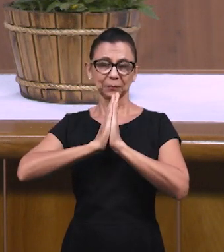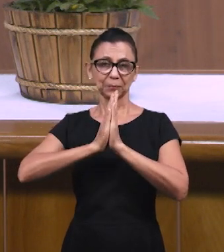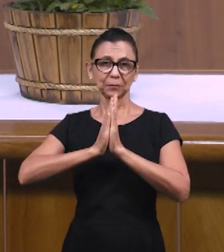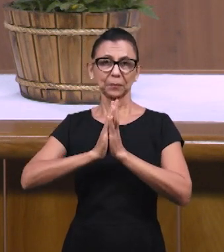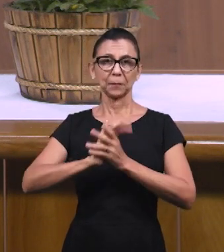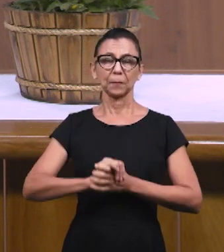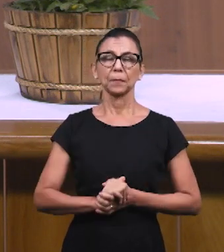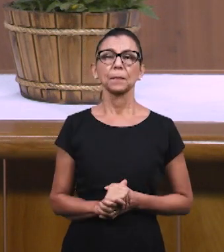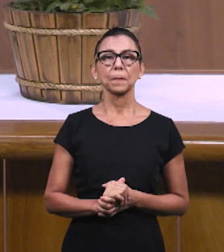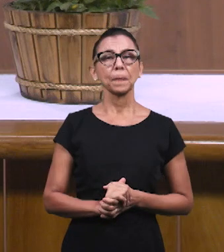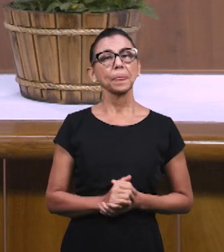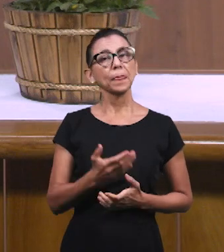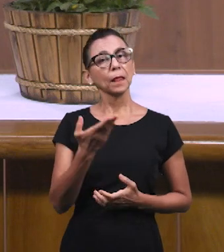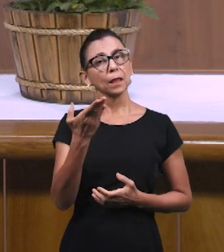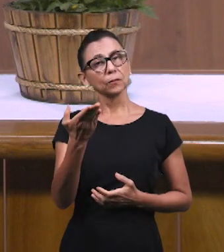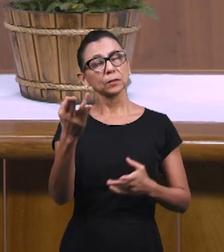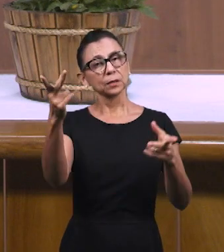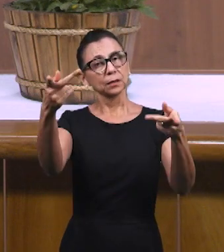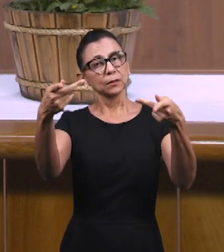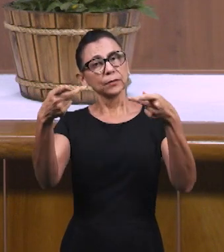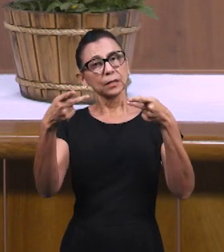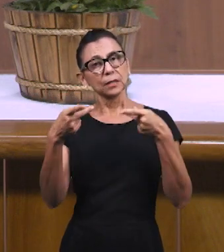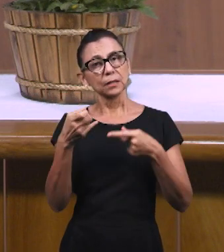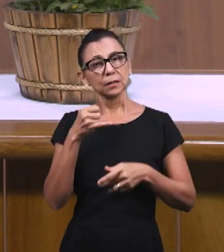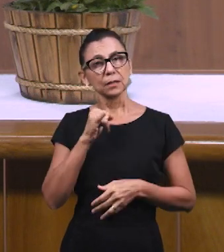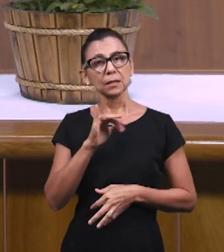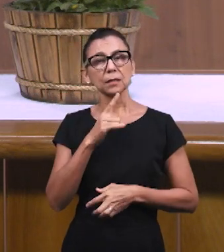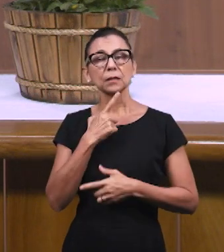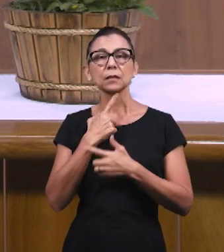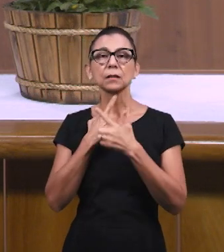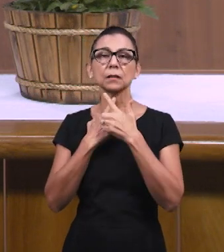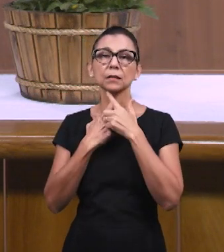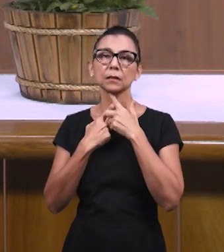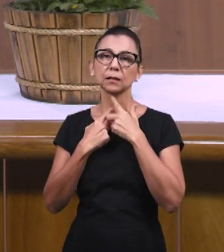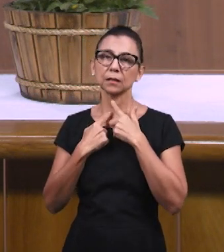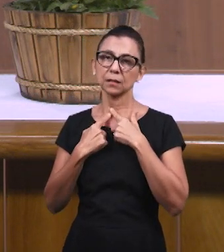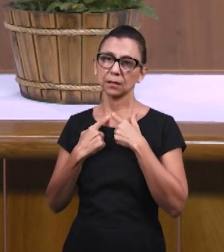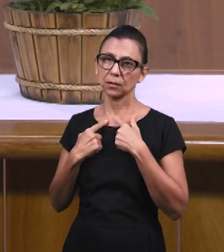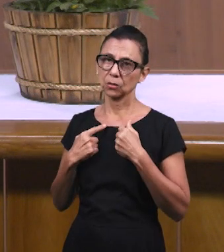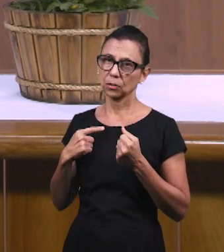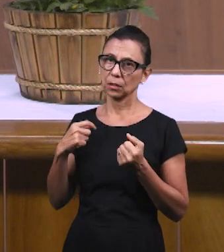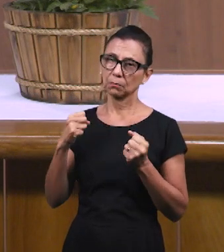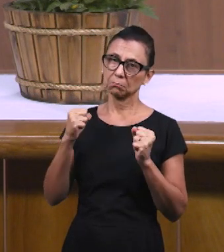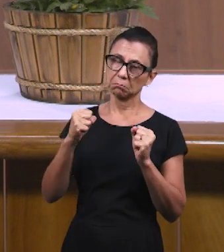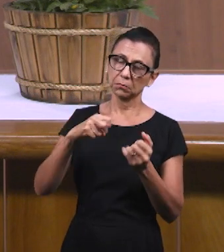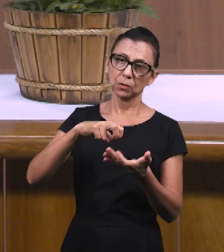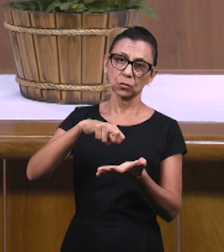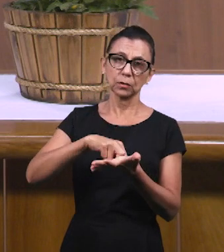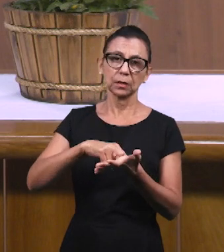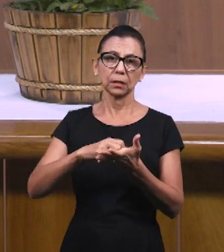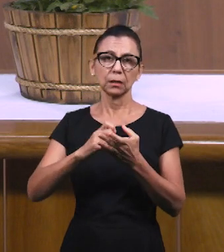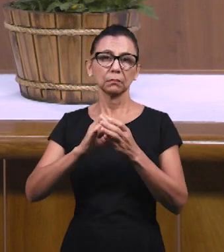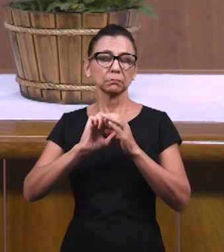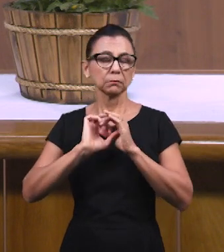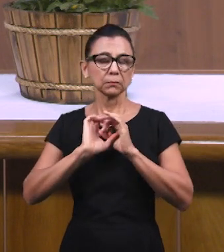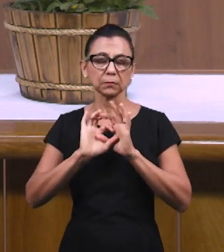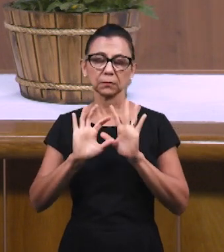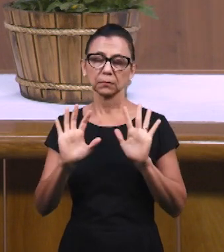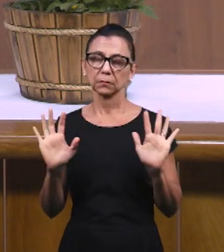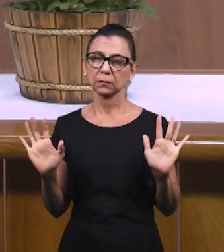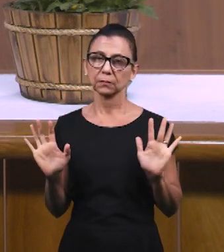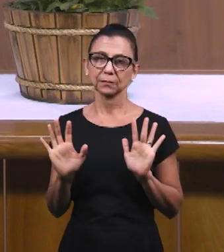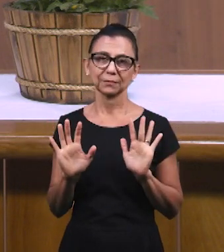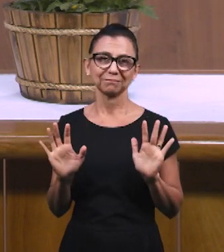prière initiale. Et pour vous qui avez reçu un lien, si vous souhaitez, bien évidemment, vous pouvez nous accompagner dans ce geste ou